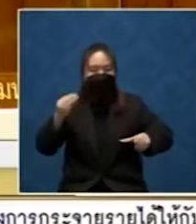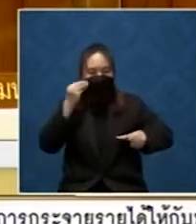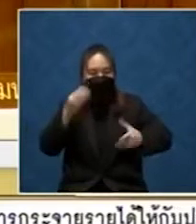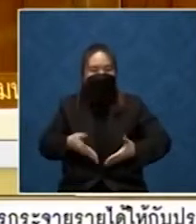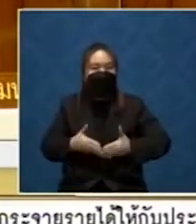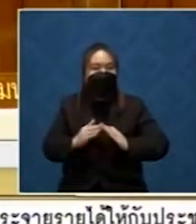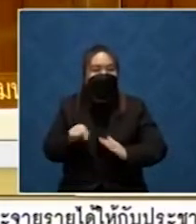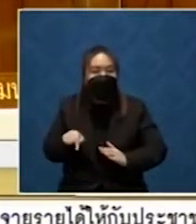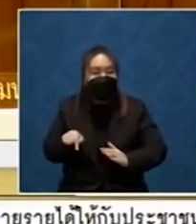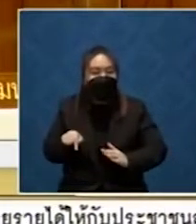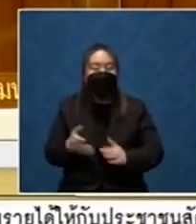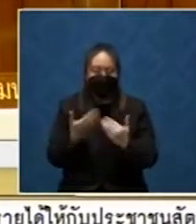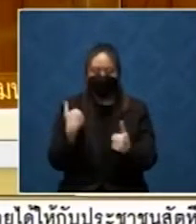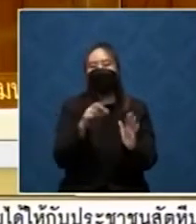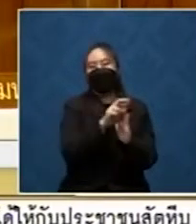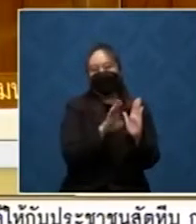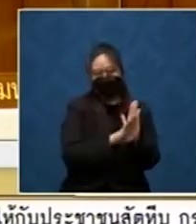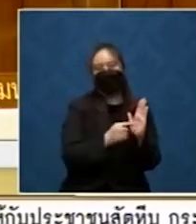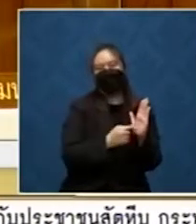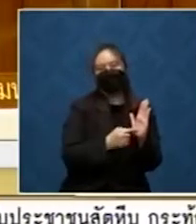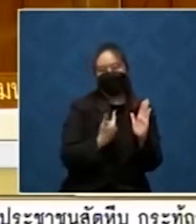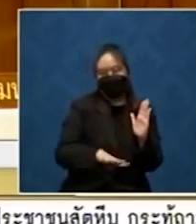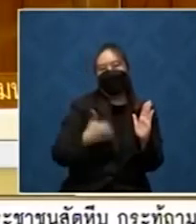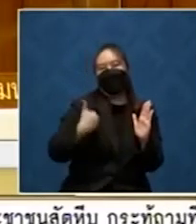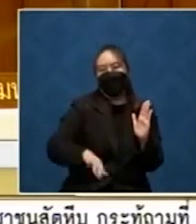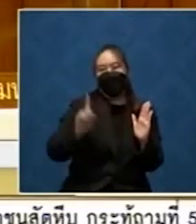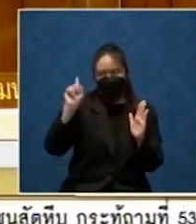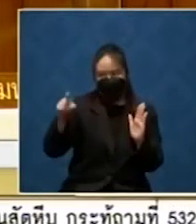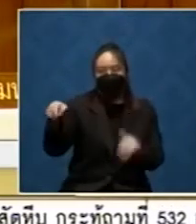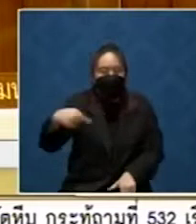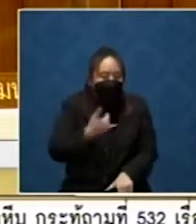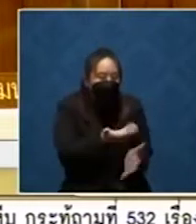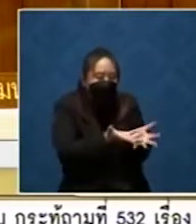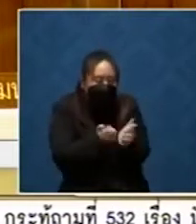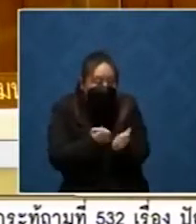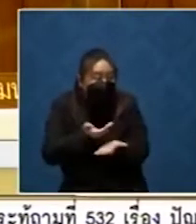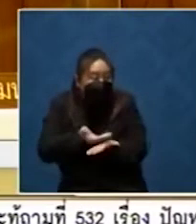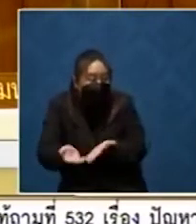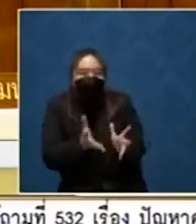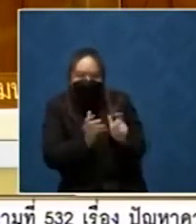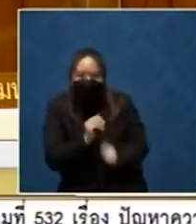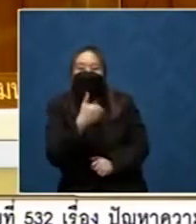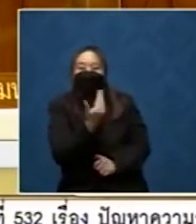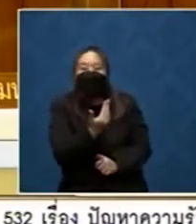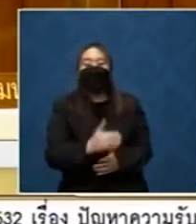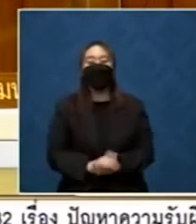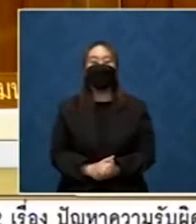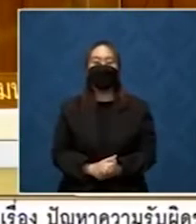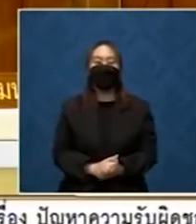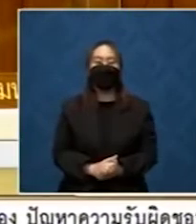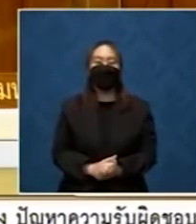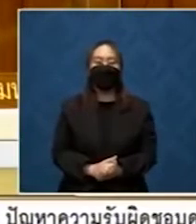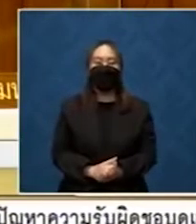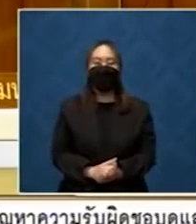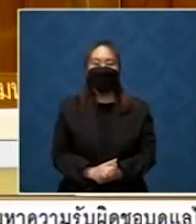การที่จะออกระเบียบรองรับไปแล้วว่าจะไม่มีการเพราะเขาจะต้องมาขออนุญาตซื้อนะครับเพราะนั้นก็จะไม่มีให้